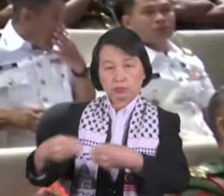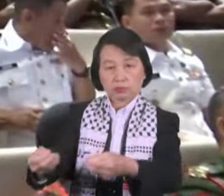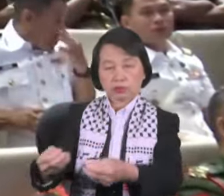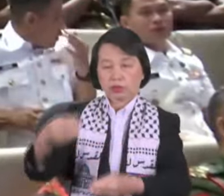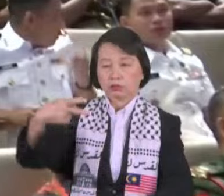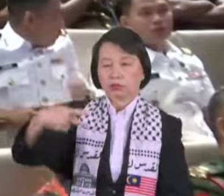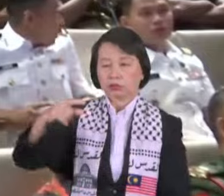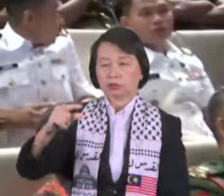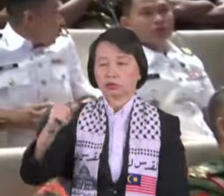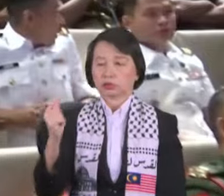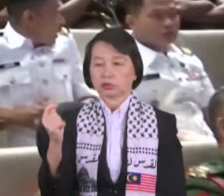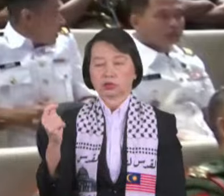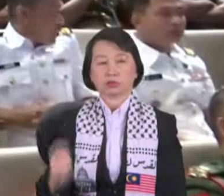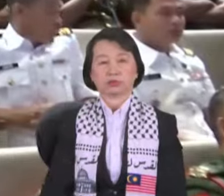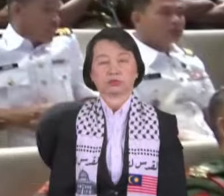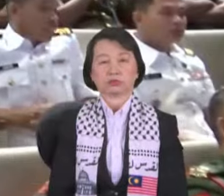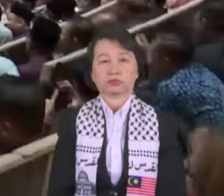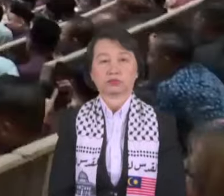PGT.